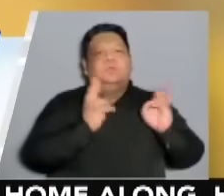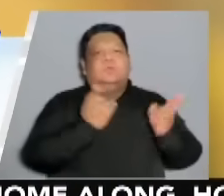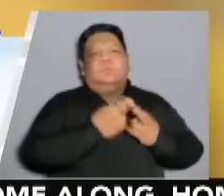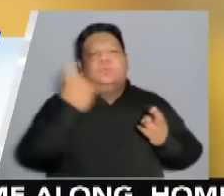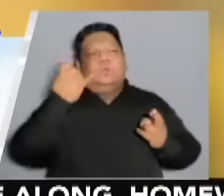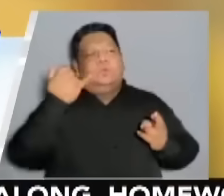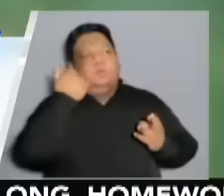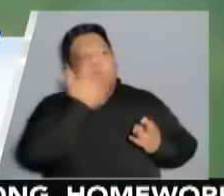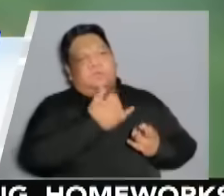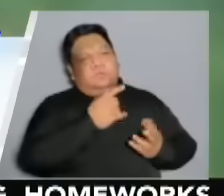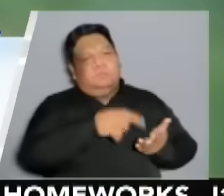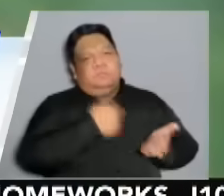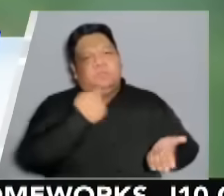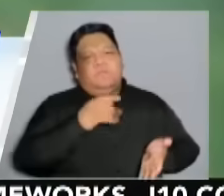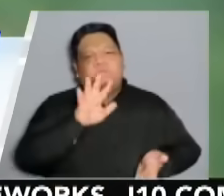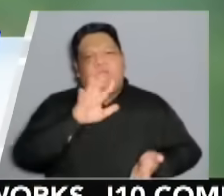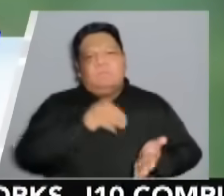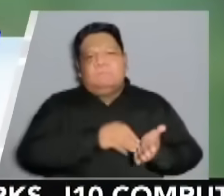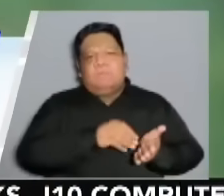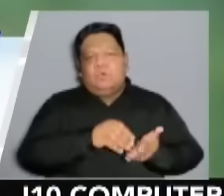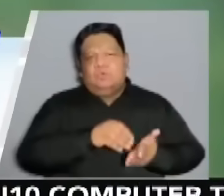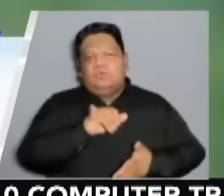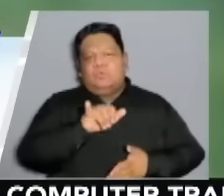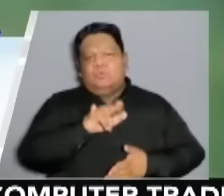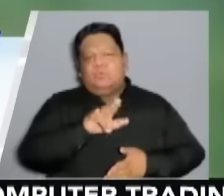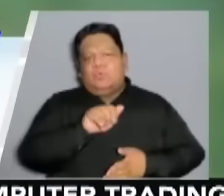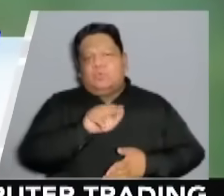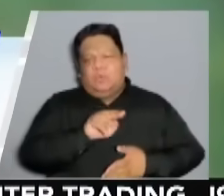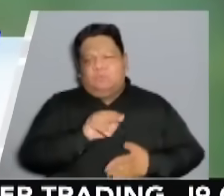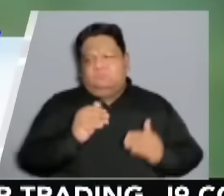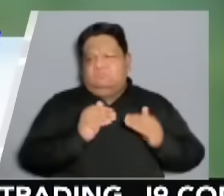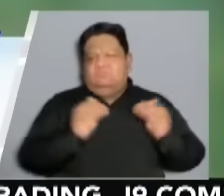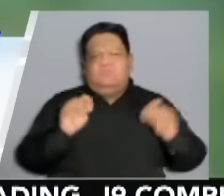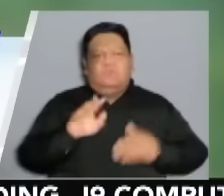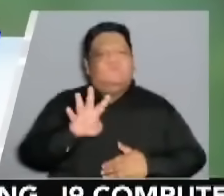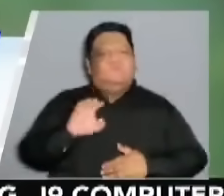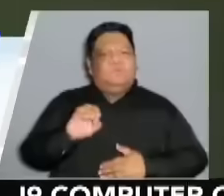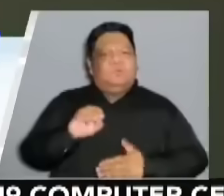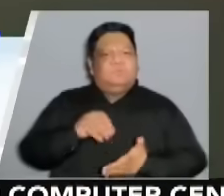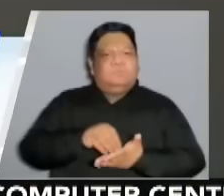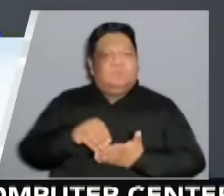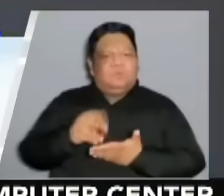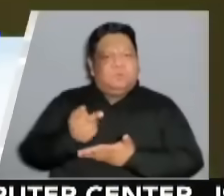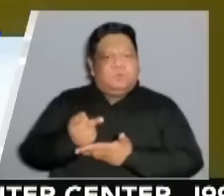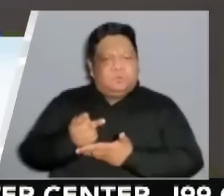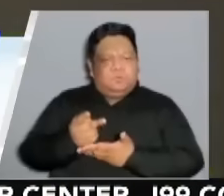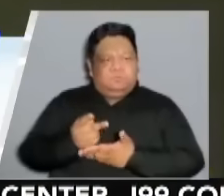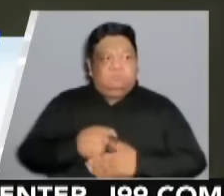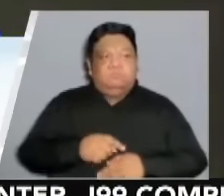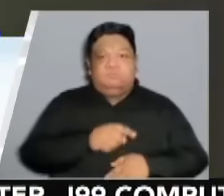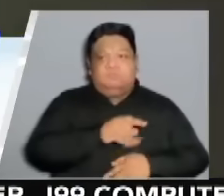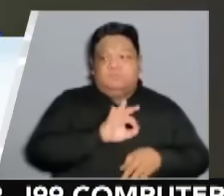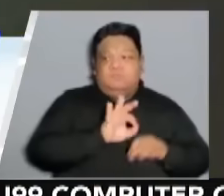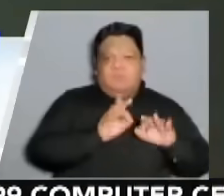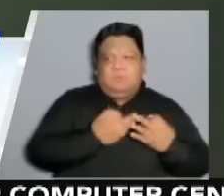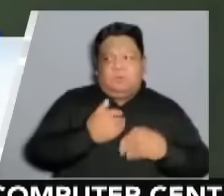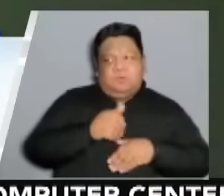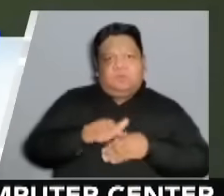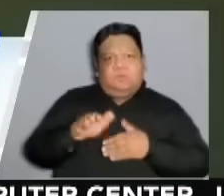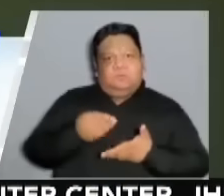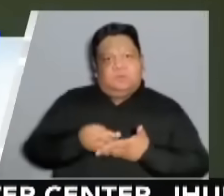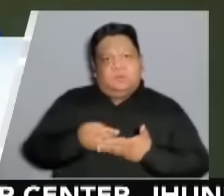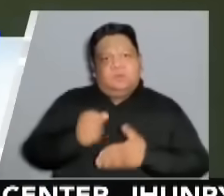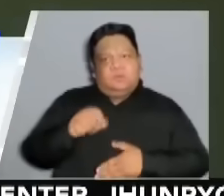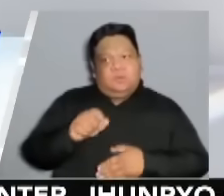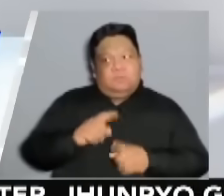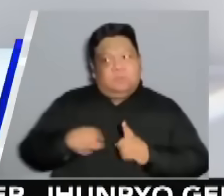o katumbas ng 40 million pesos na ransom. Nakapagpadala pa raw ng pera ang pamilya pero hindi na kumontak ulit ang nanghingi